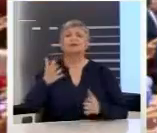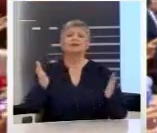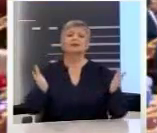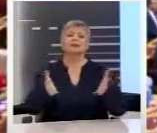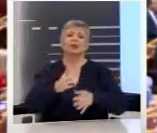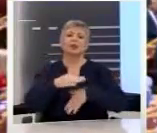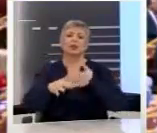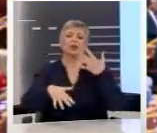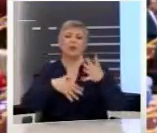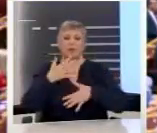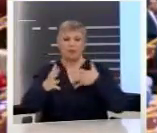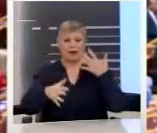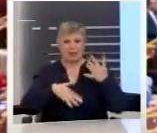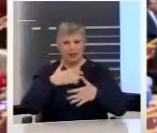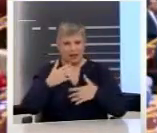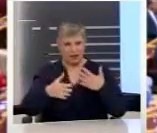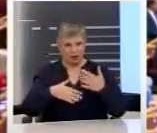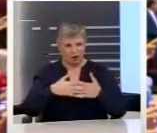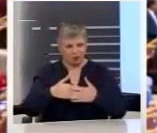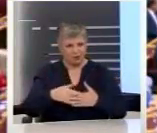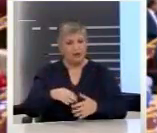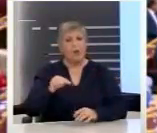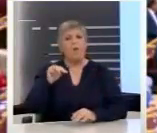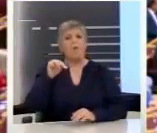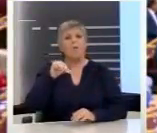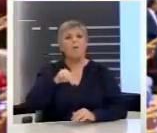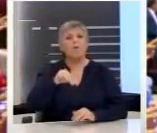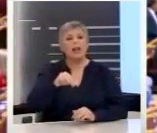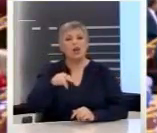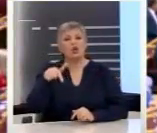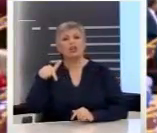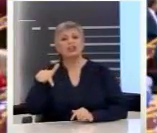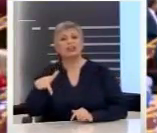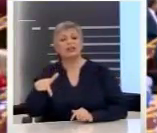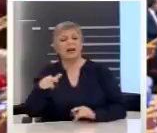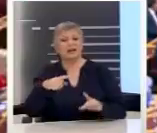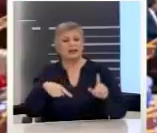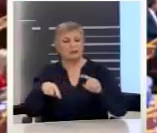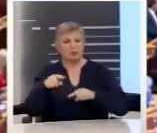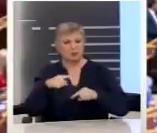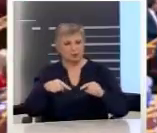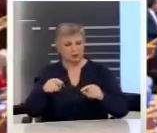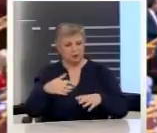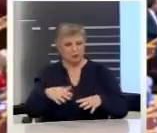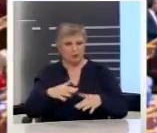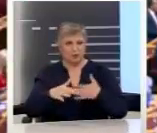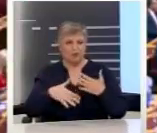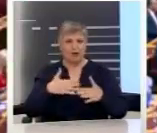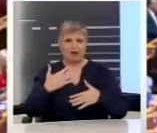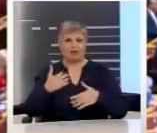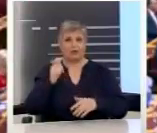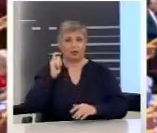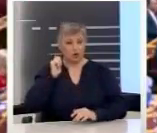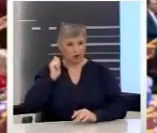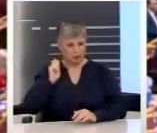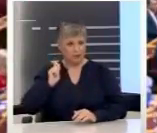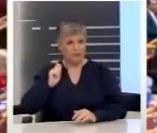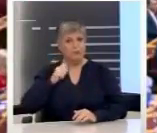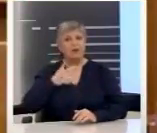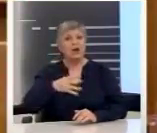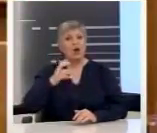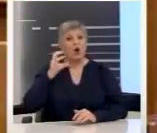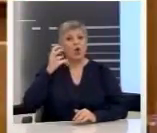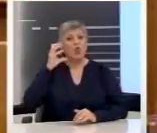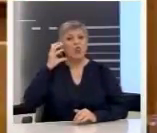Μανώλης είναι στην Ευρωβουλή. Θυμήθηκα λοιπόν τον Κώστα Σιμίτη όταν έλεγε τζάμπα μάγκα τον Κώστα Καραμαλή.